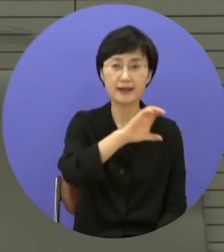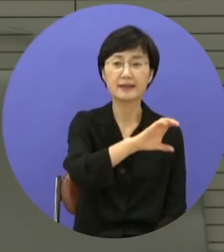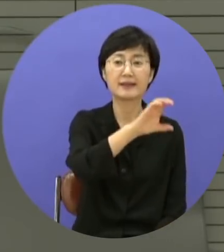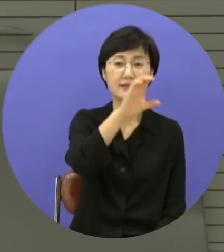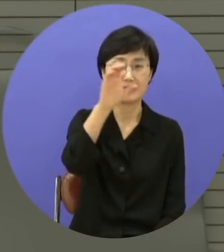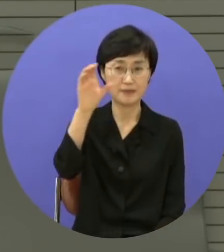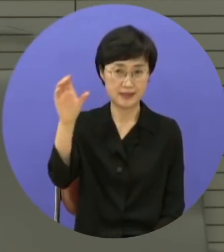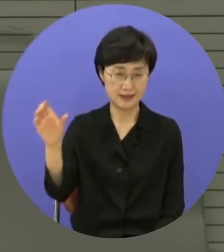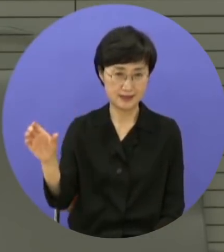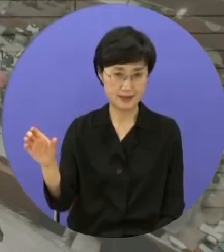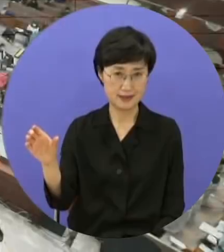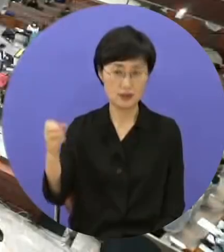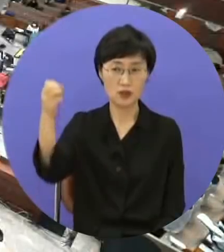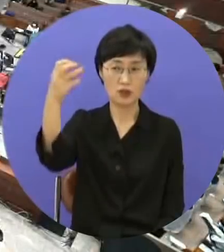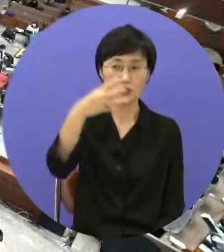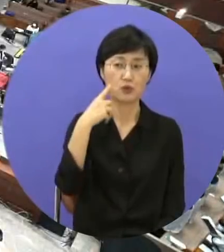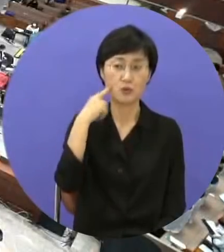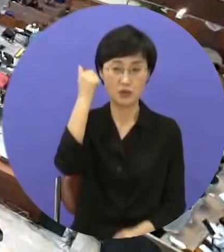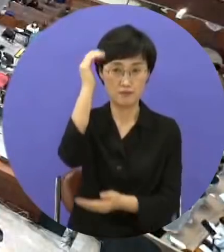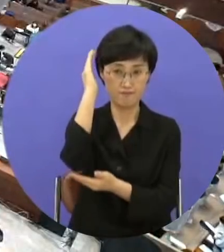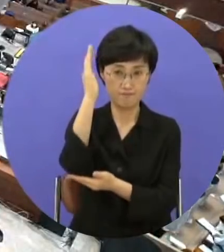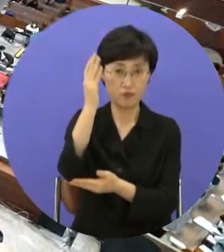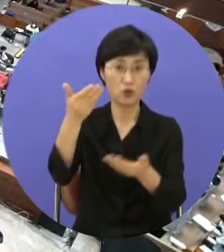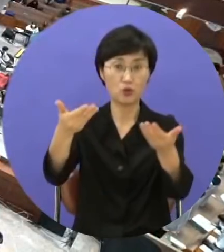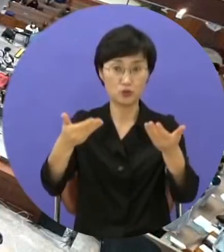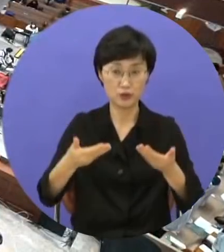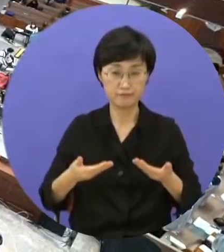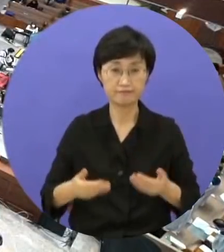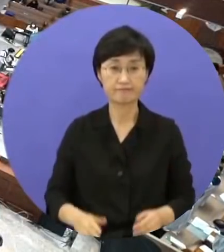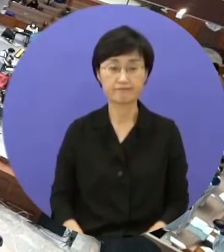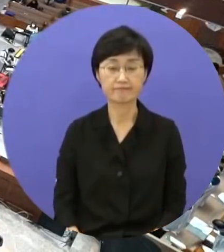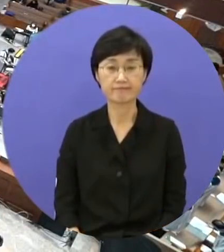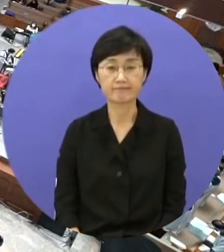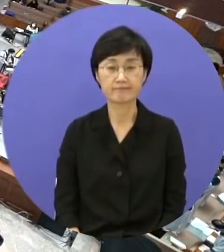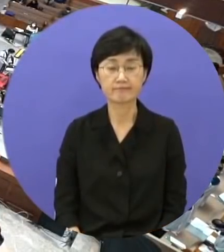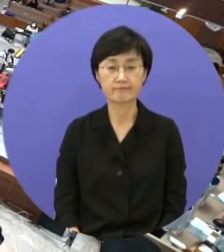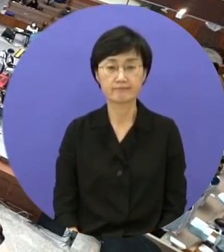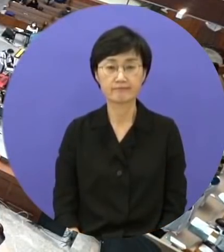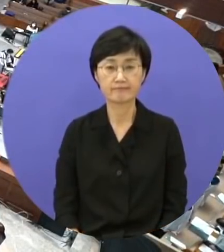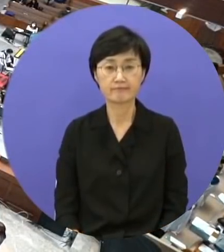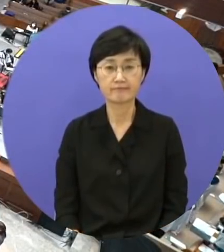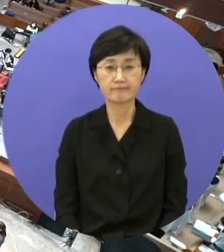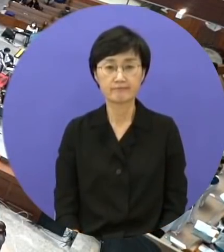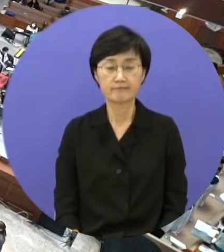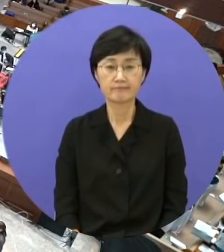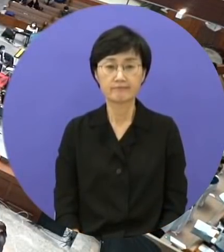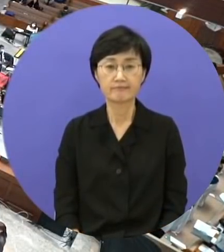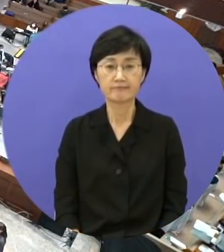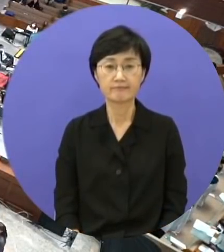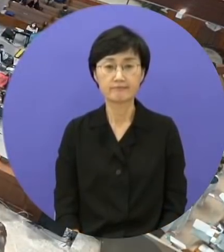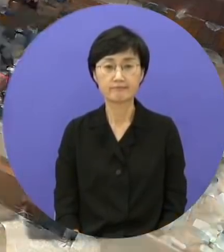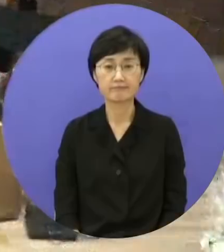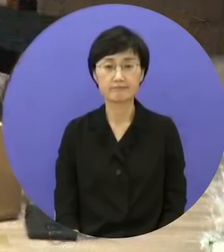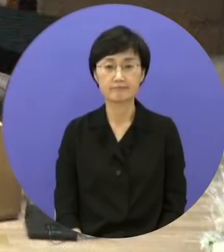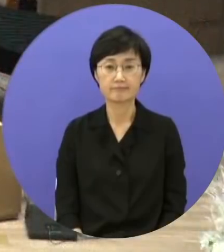말씀 증거해 주시겠습니다. After the praise of the Unity Choir, Reverend Yu Kwang-soo will come out and give us a message entitled Always Christmas.